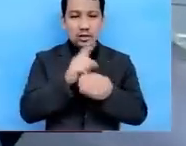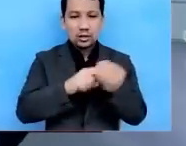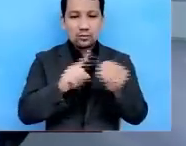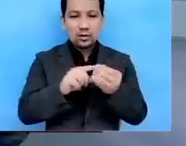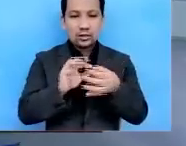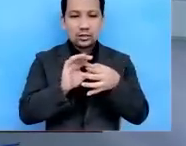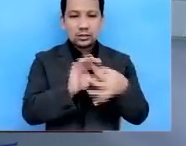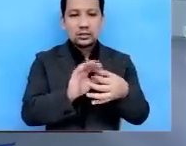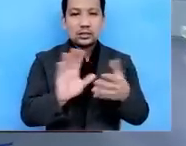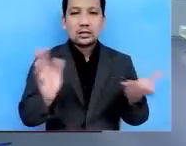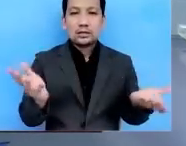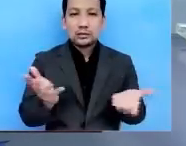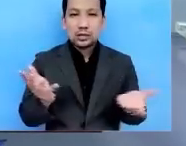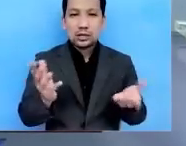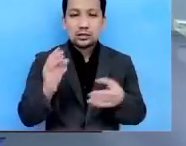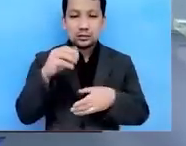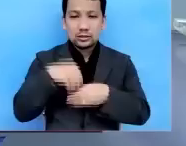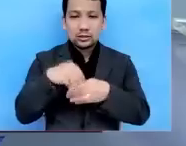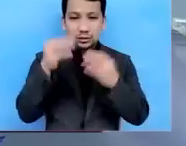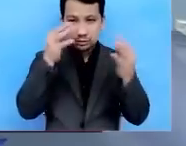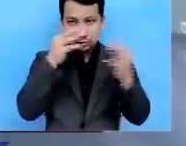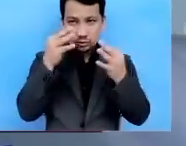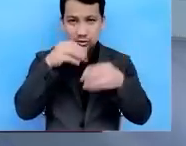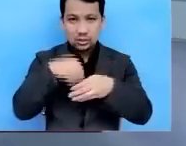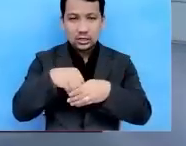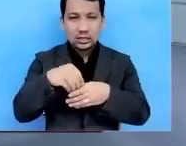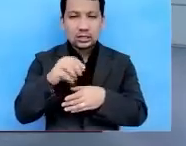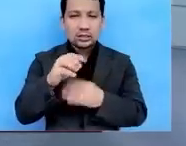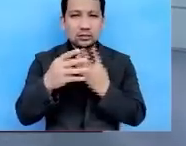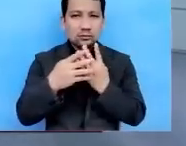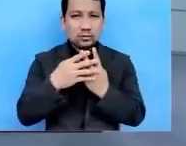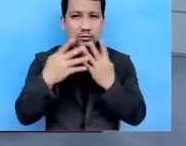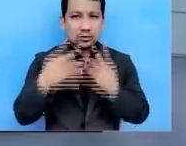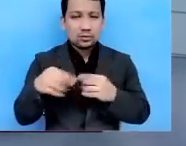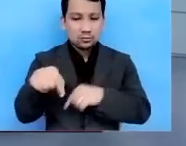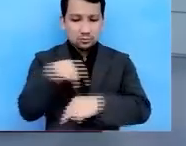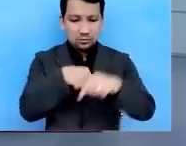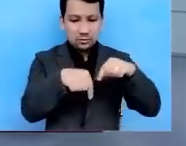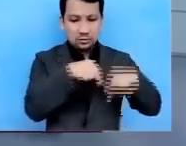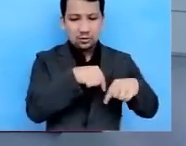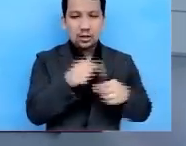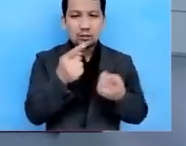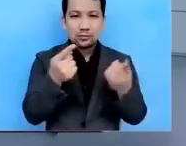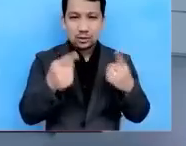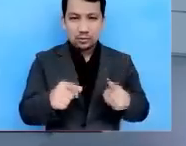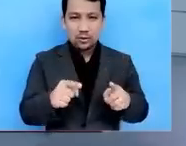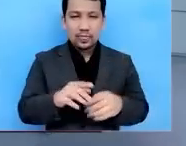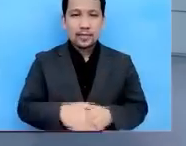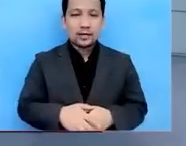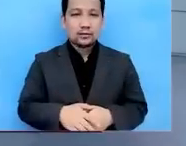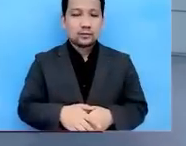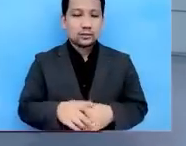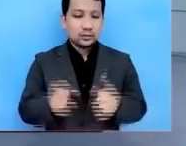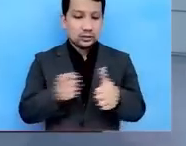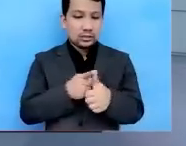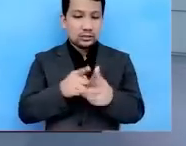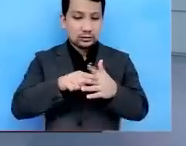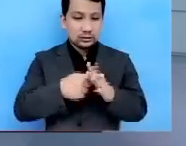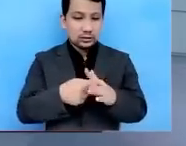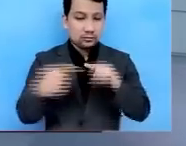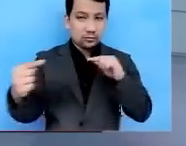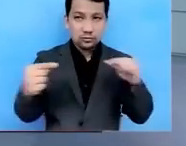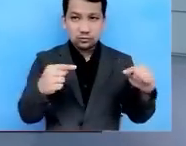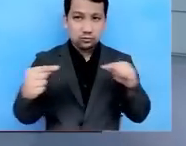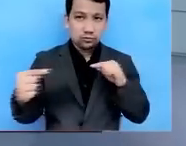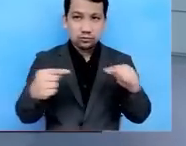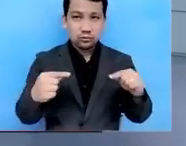ni Dilima sa illegal drug trade sa Bilibid. Balikan naman po natin ang mga pangyayari. Ang problema ay nagugat sa bangayaan ni Dilima na